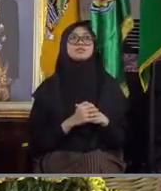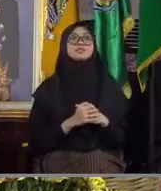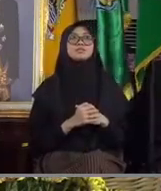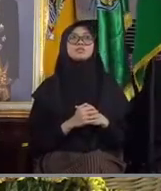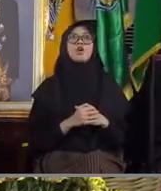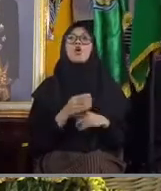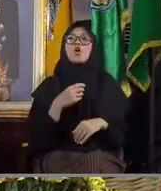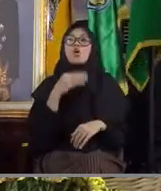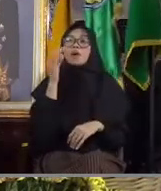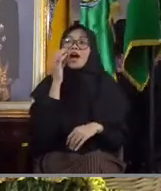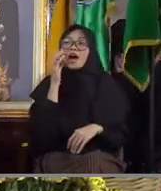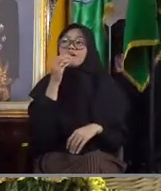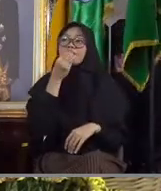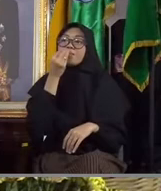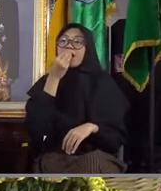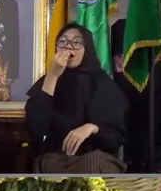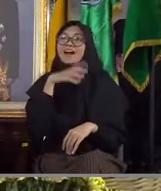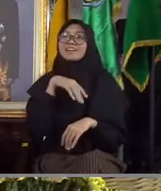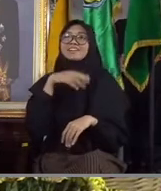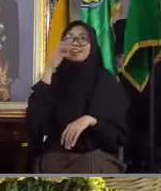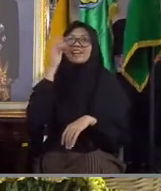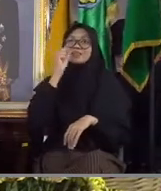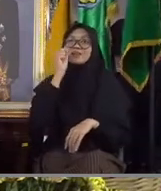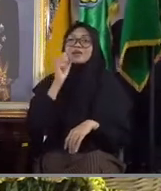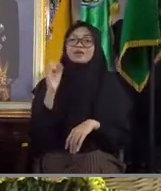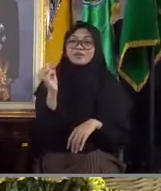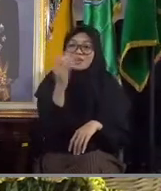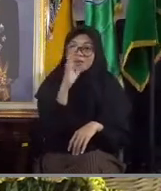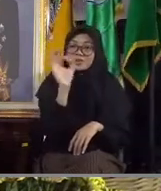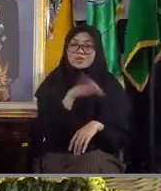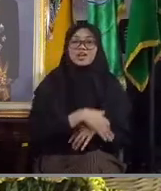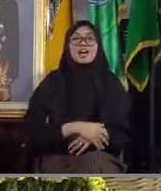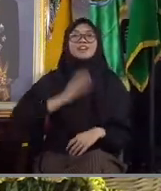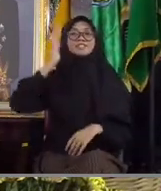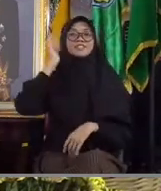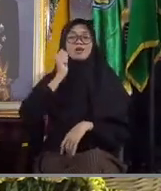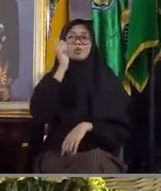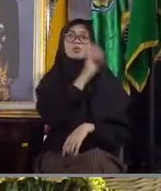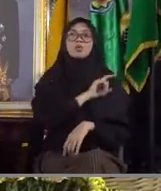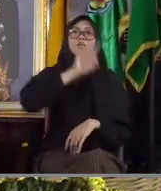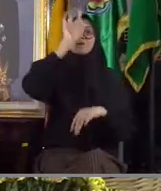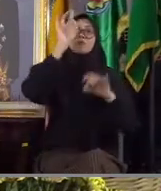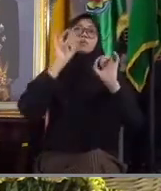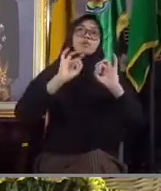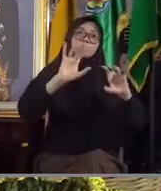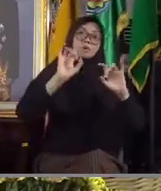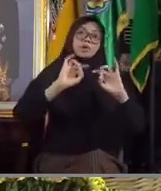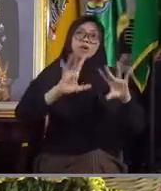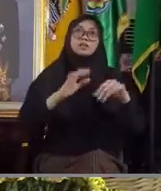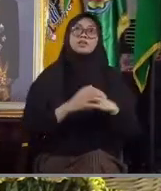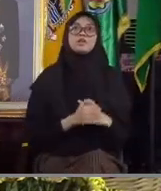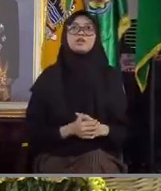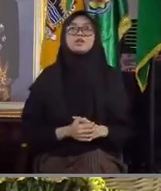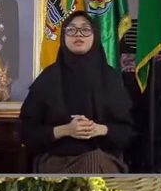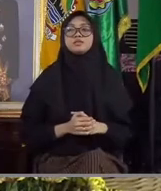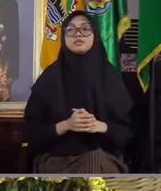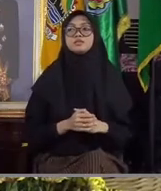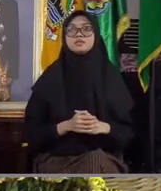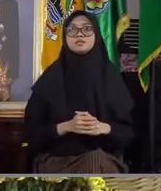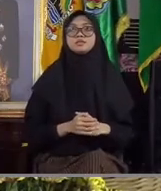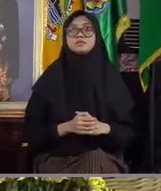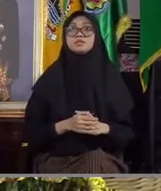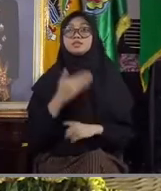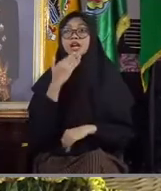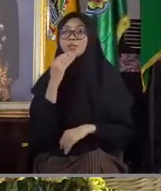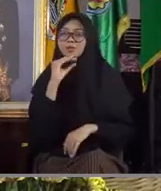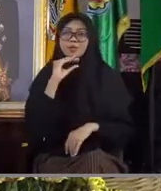Karena lagi pada ngunyah ya, gak apa-apa. Saya boleh dengar semangatnya lagi. Assalamualaikum warahmatullahi wabarakatuh, Bapak-Ibu.